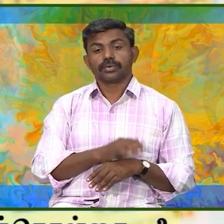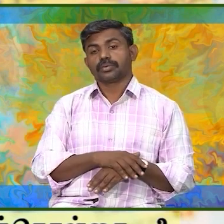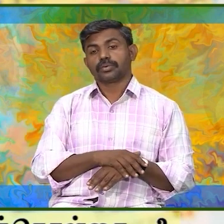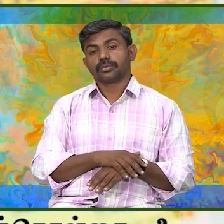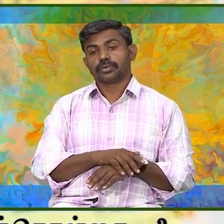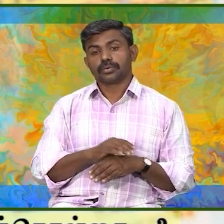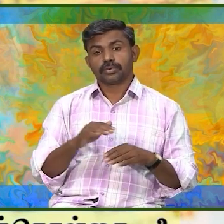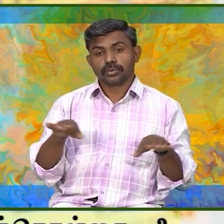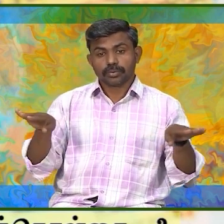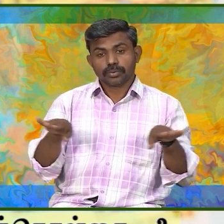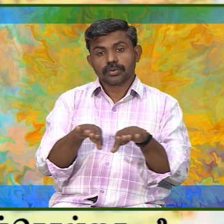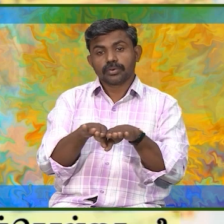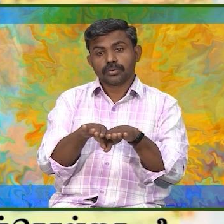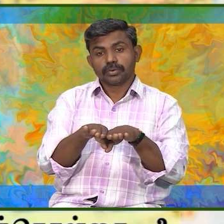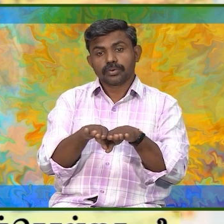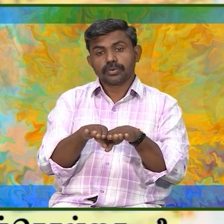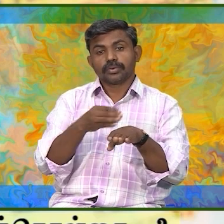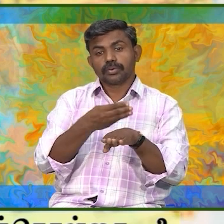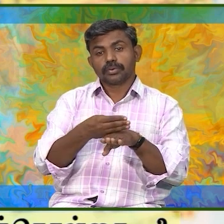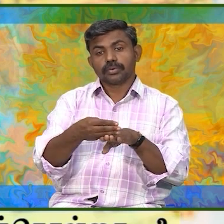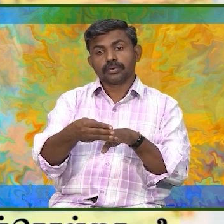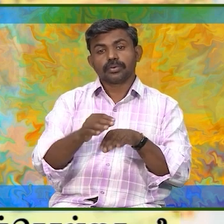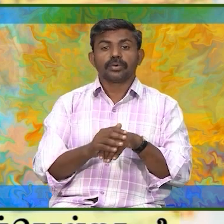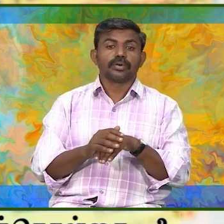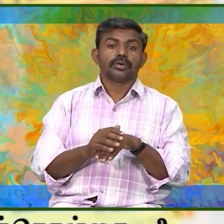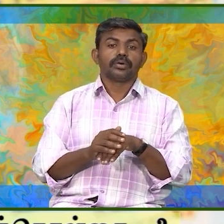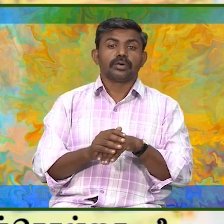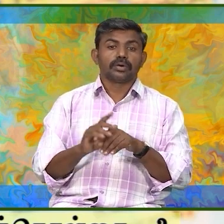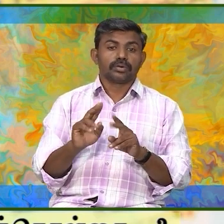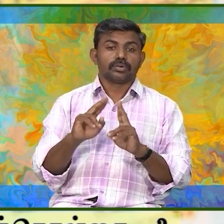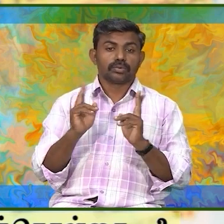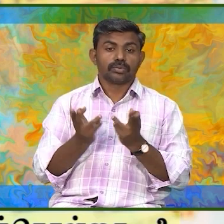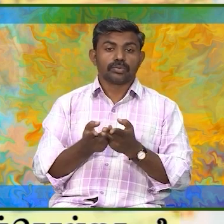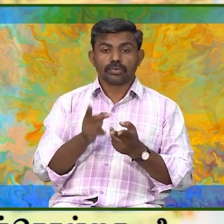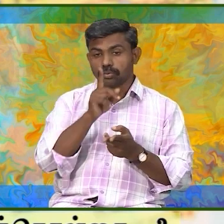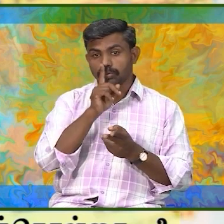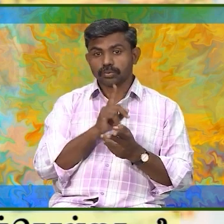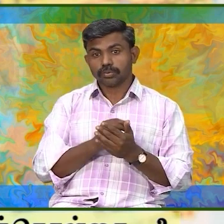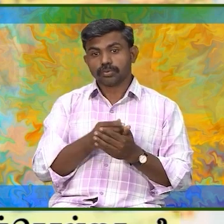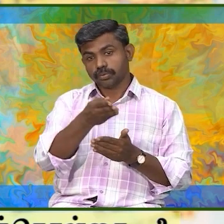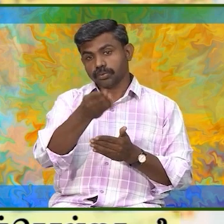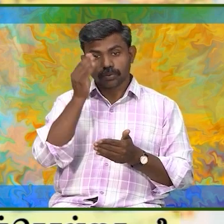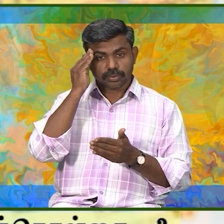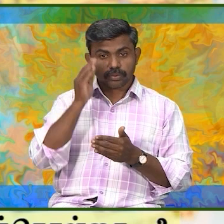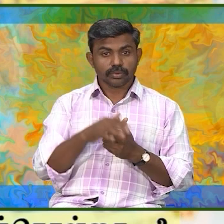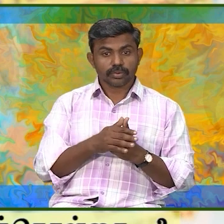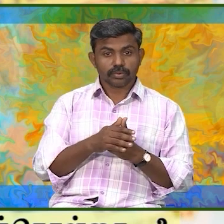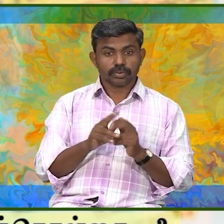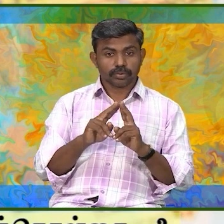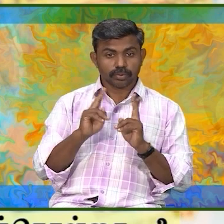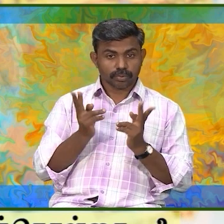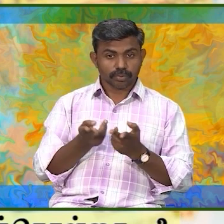நேரத்தில் பரஸ்பரம் சுமூகமாக இருக்கணும், அதே நேரத்தில் உலகம் அமைதியாக இருக்கணும். உங்களுக்கு நல்லாவே தெரியும்,